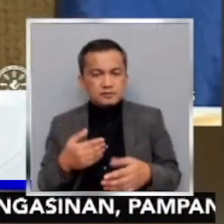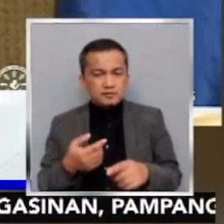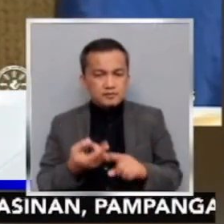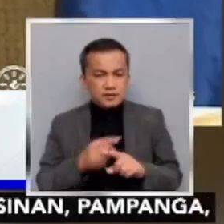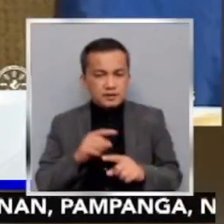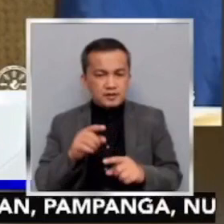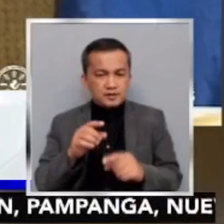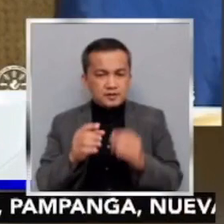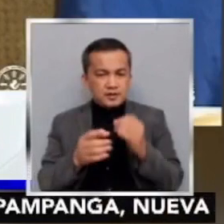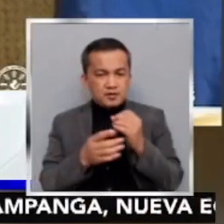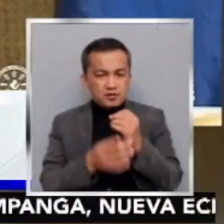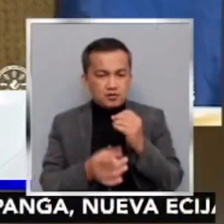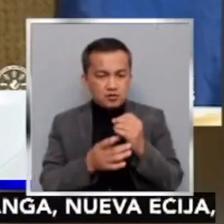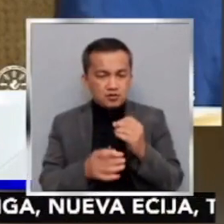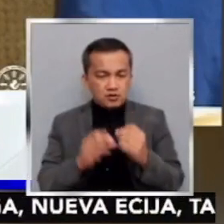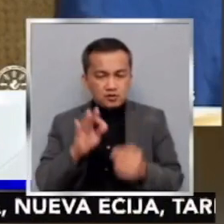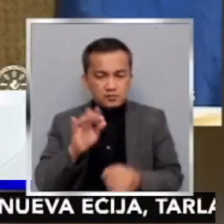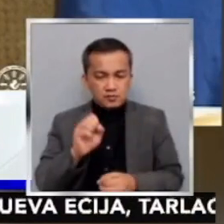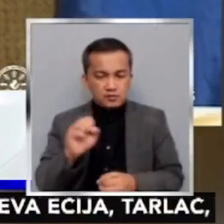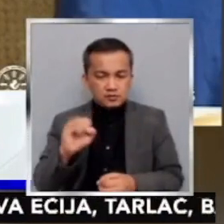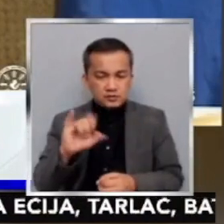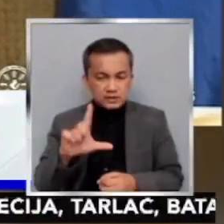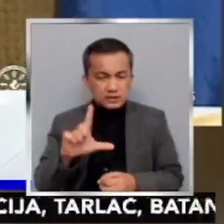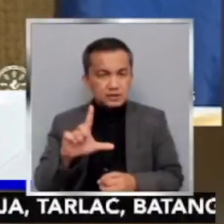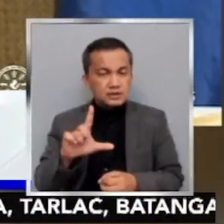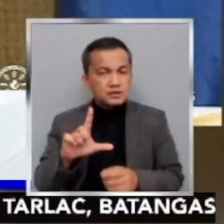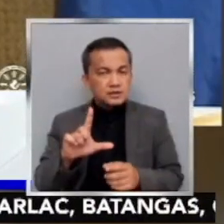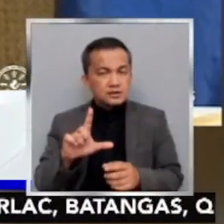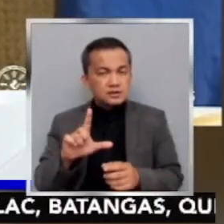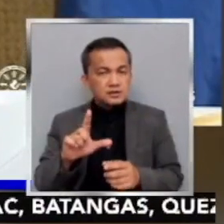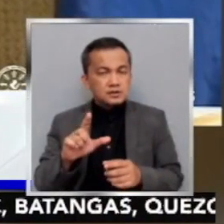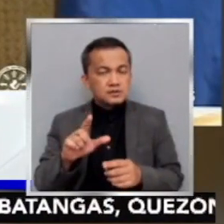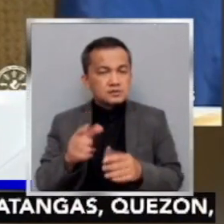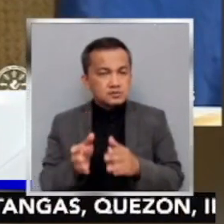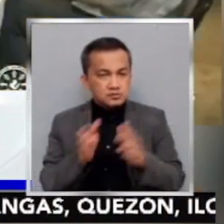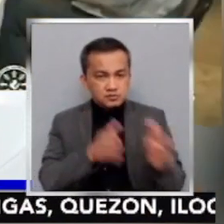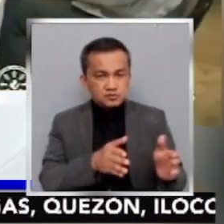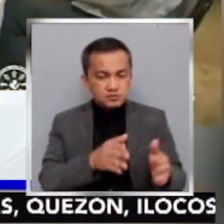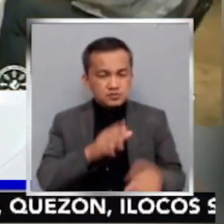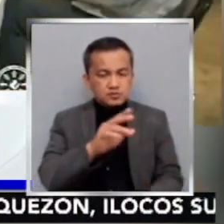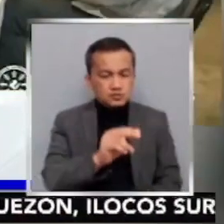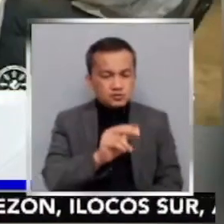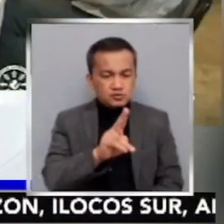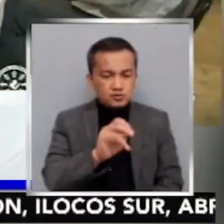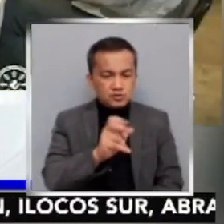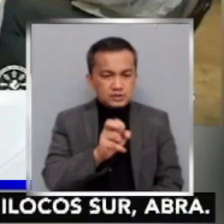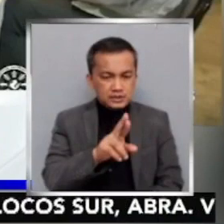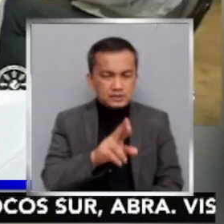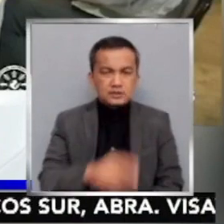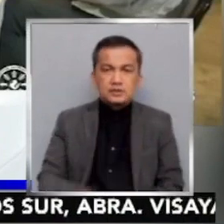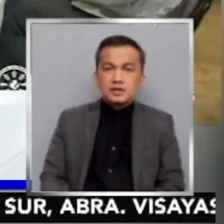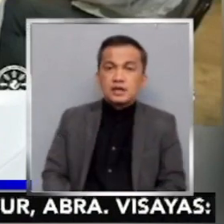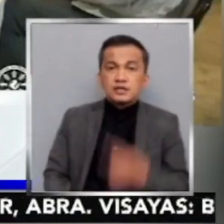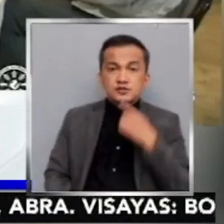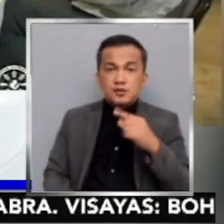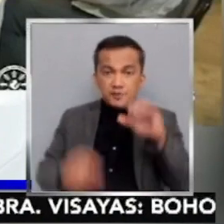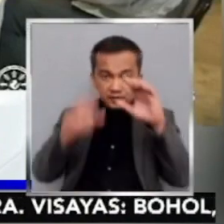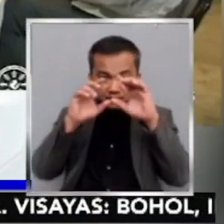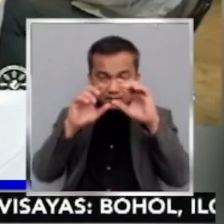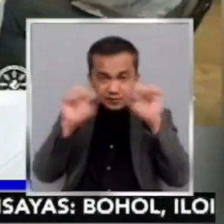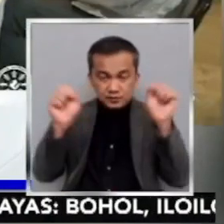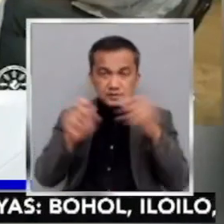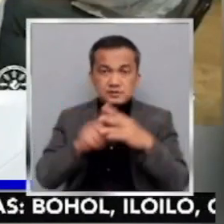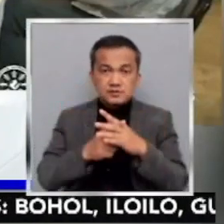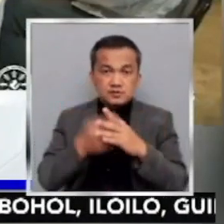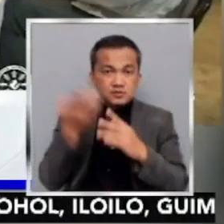fossil fuel, to nuclear. Sabi ng Pangulo, nasimula na raw ito noon ni dating